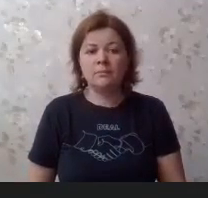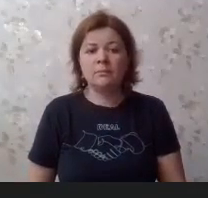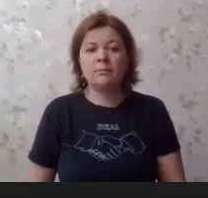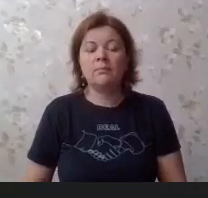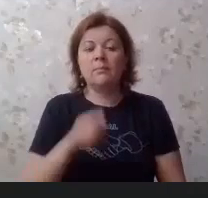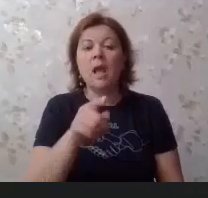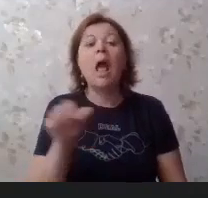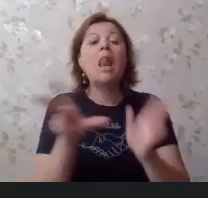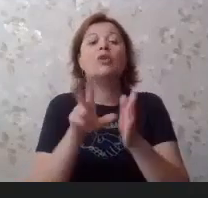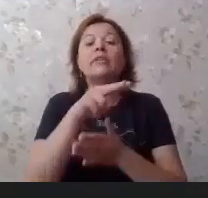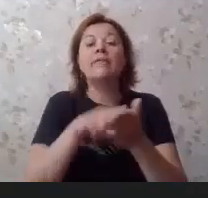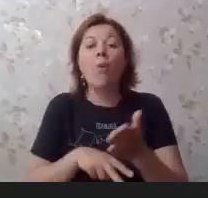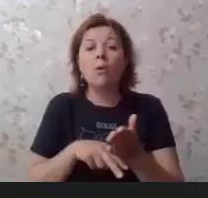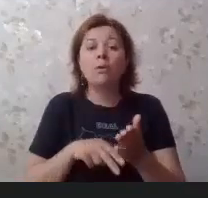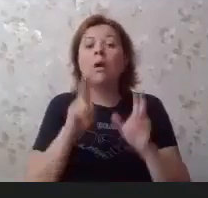Как использовать его?